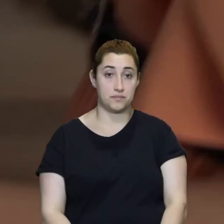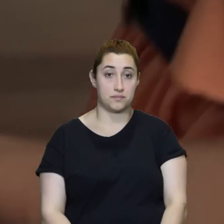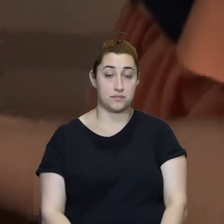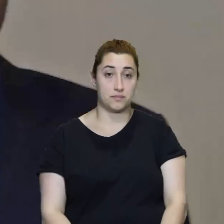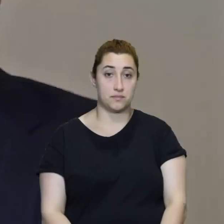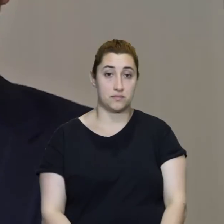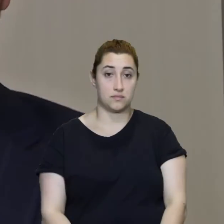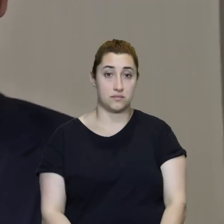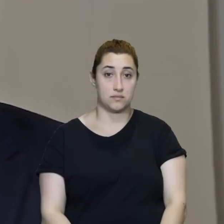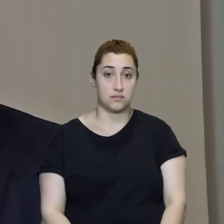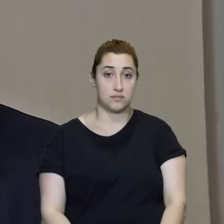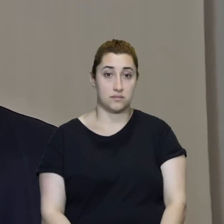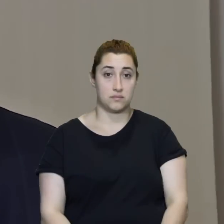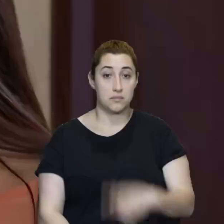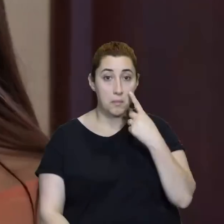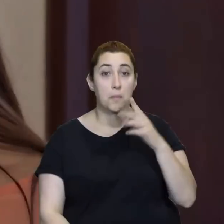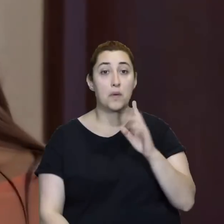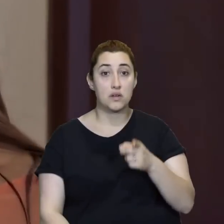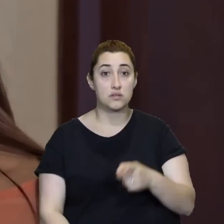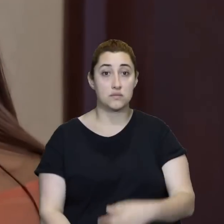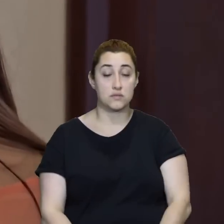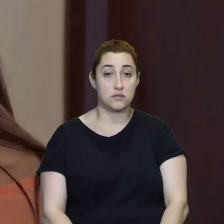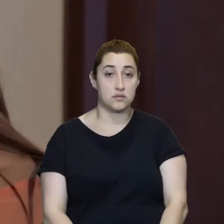Kutu ellerinde. Bakmayacak mısın?